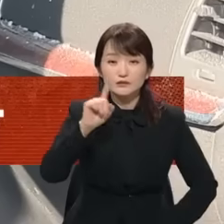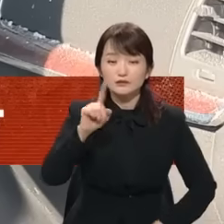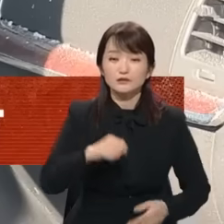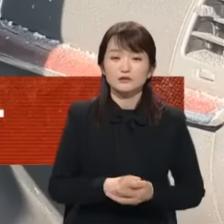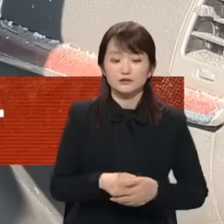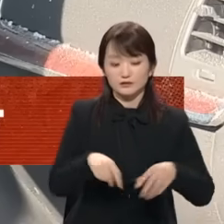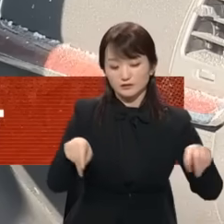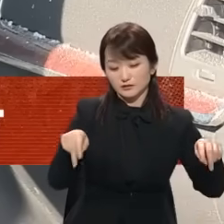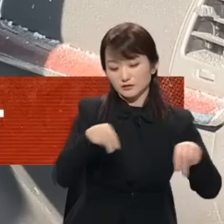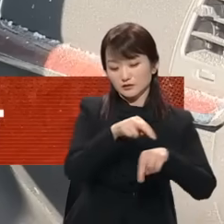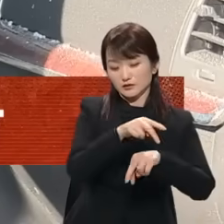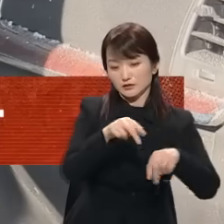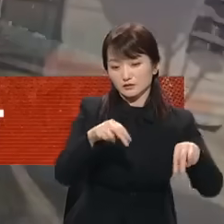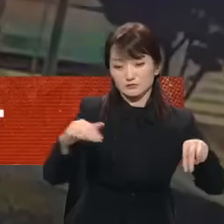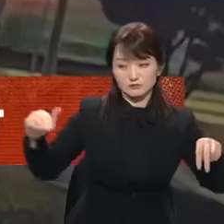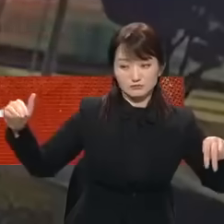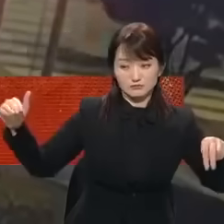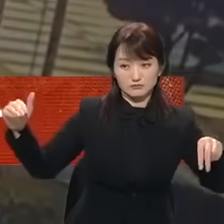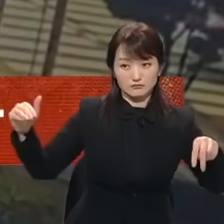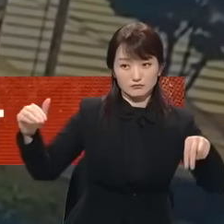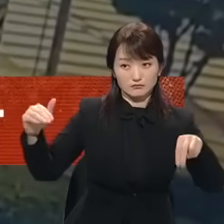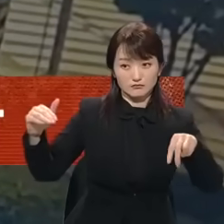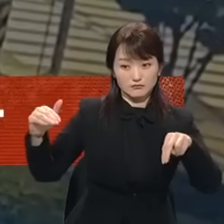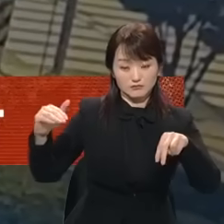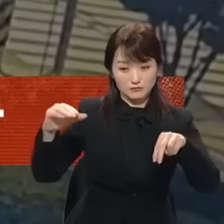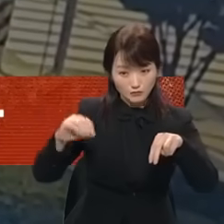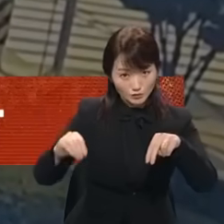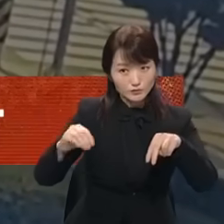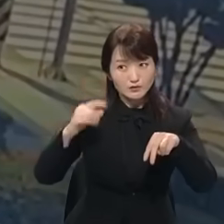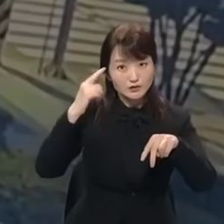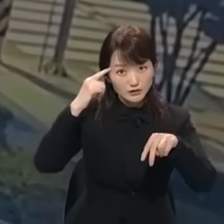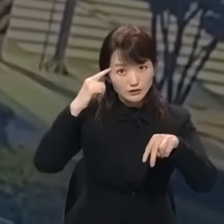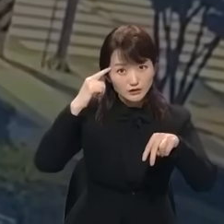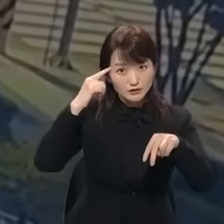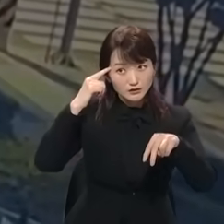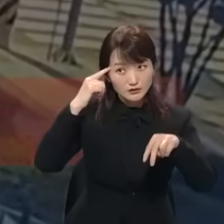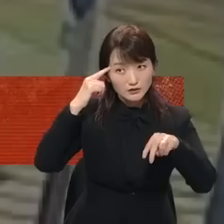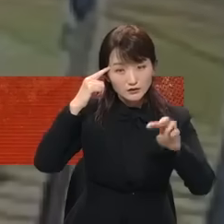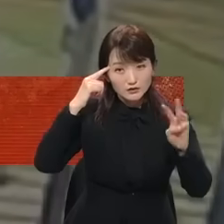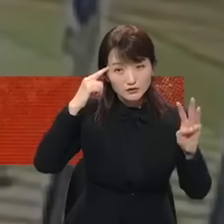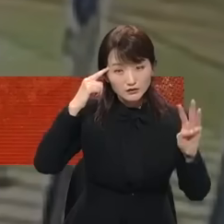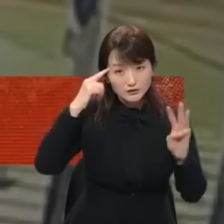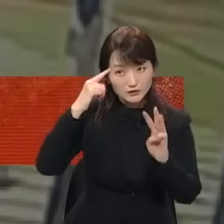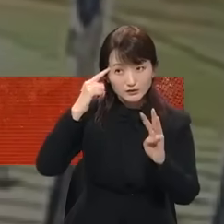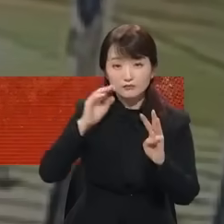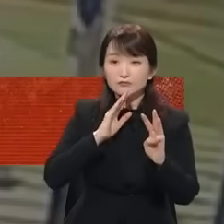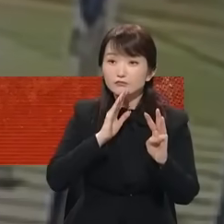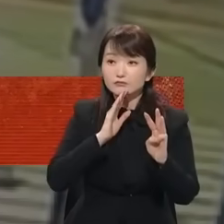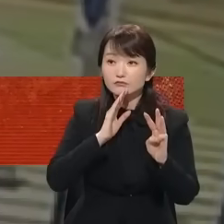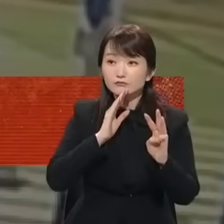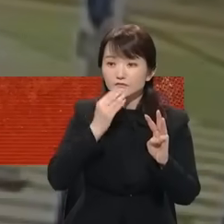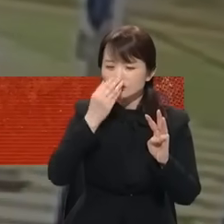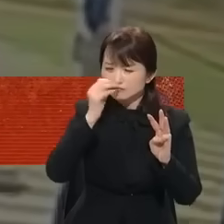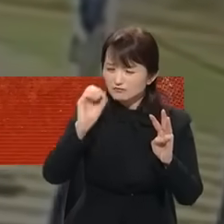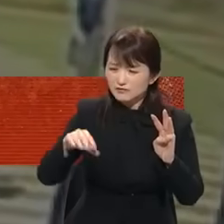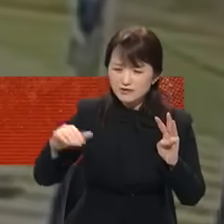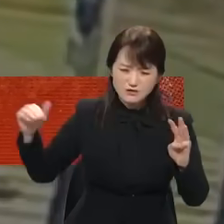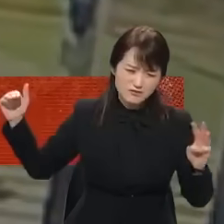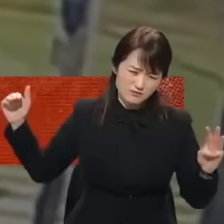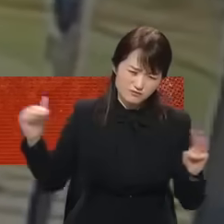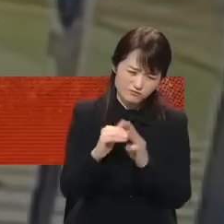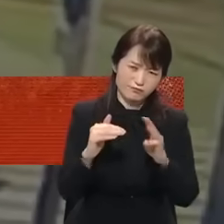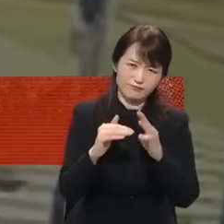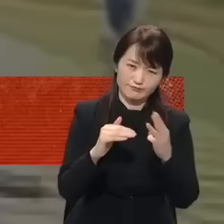보행자들의 입장에서는 저 차가 설 것이다라고 이렇게 생각하는 것이 그 상식적이지 그런데 무시하고 달렸는데요